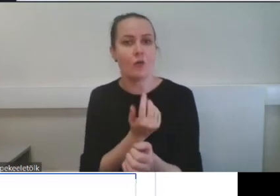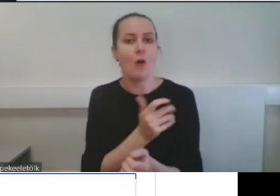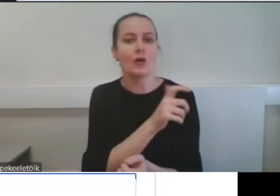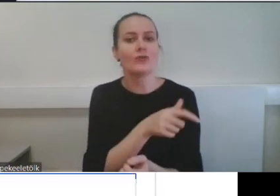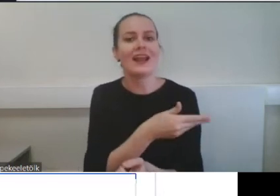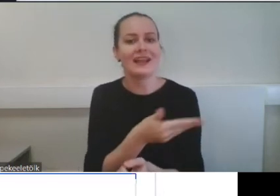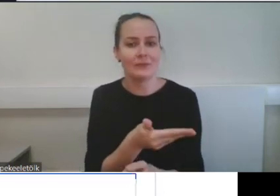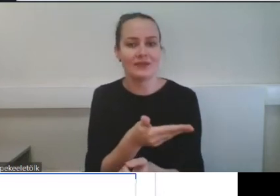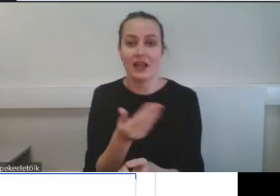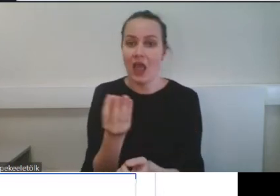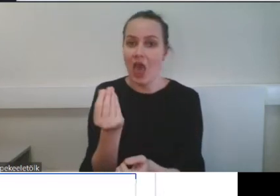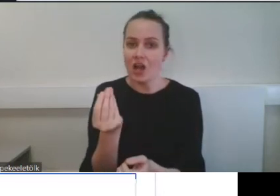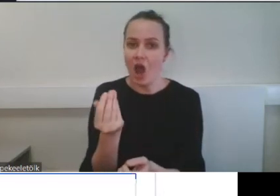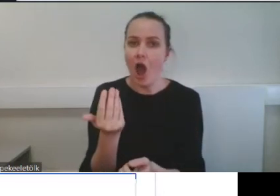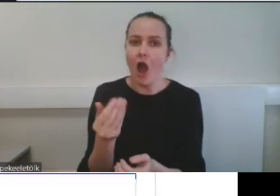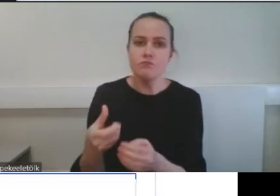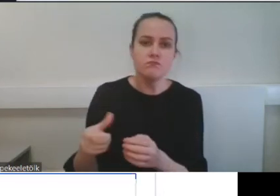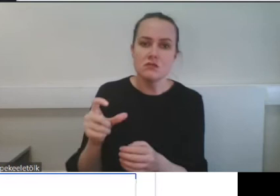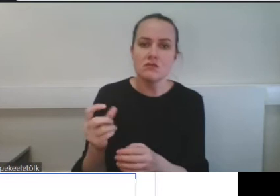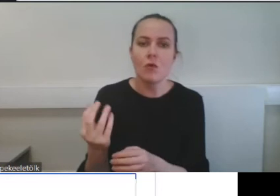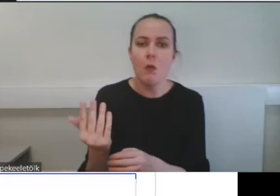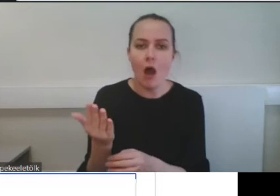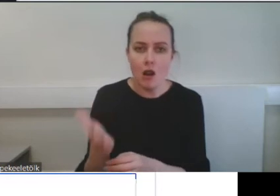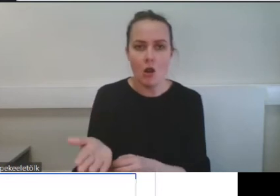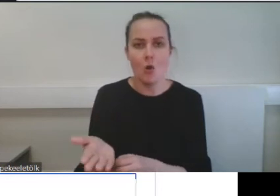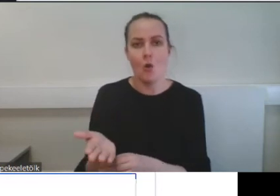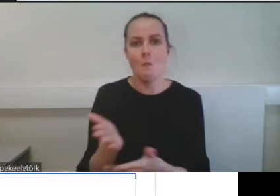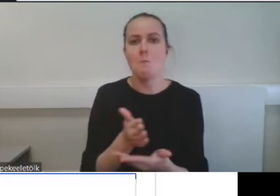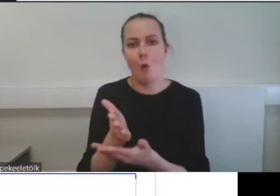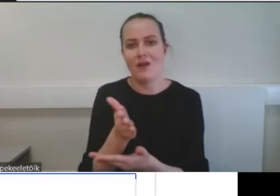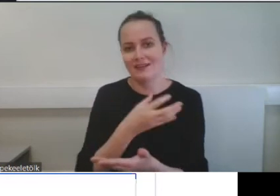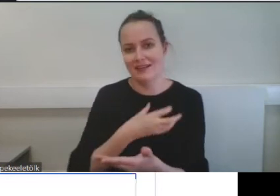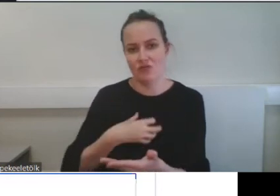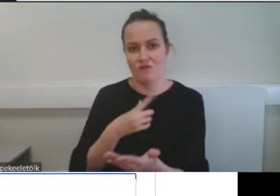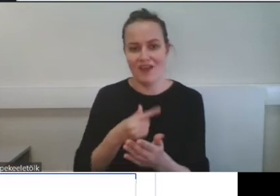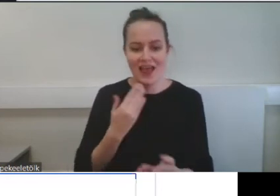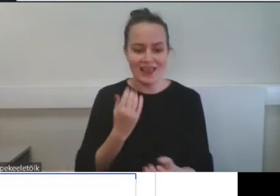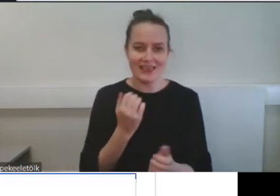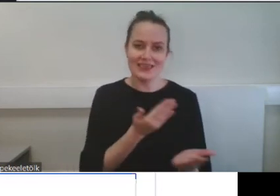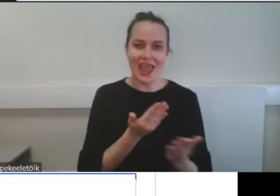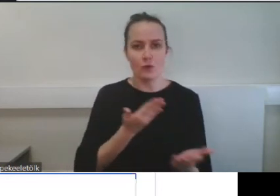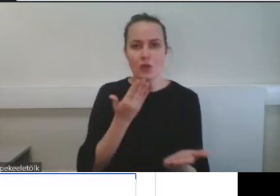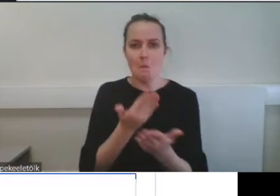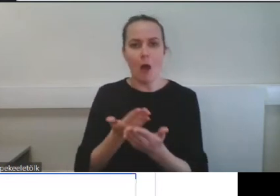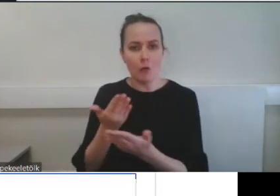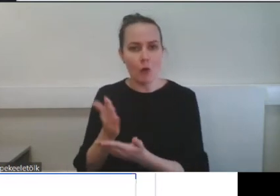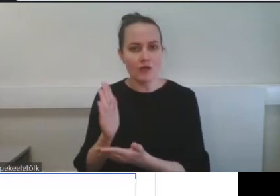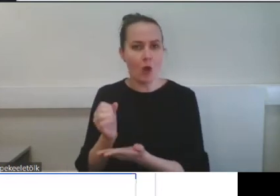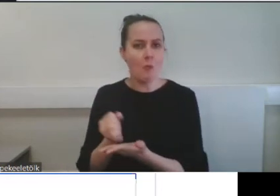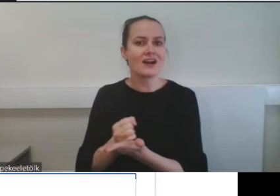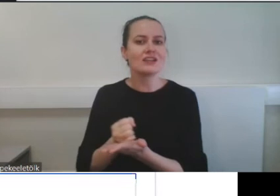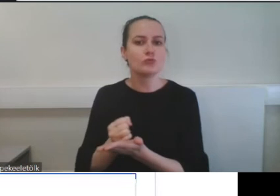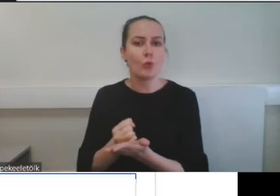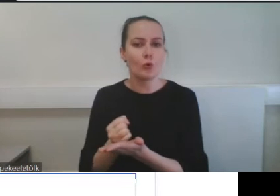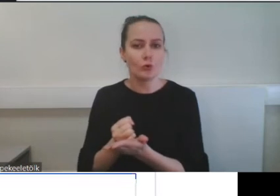40-49 10%. Et neid võib vaadata siin ka enam-vähem niimoodi võrdselt veapiirides, et noh, enam-vähem 10% ja sealt